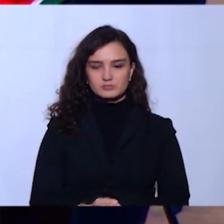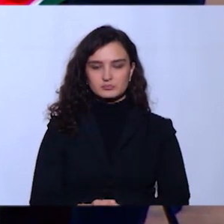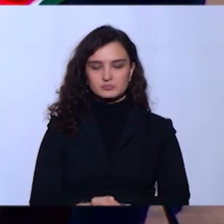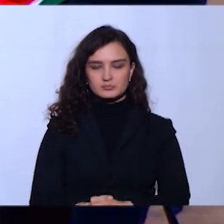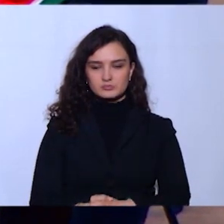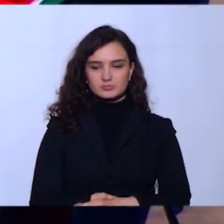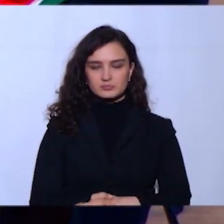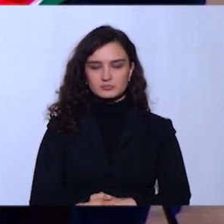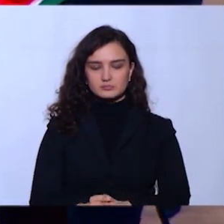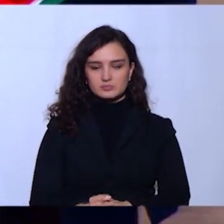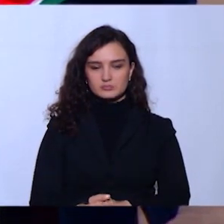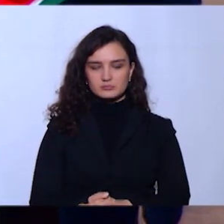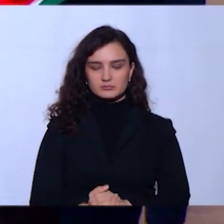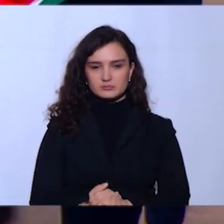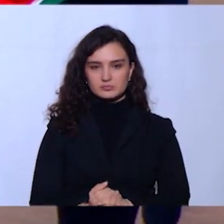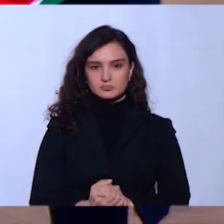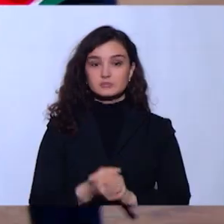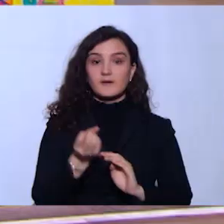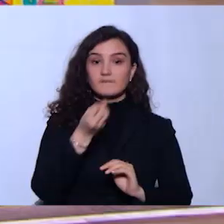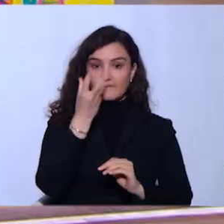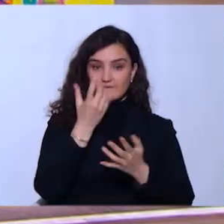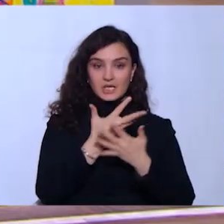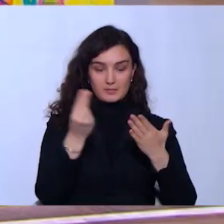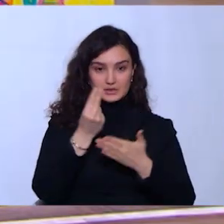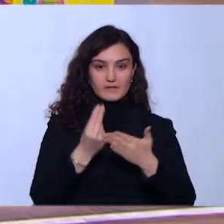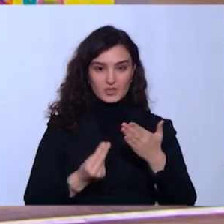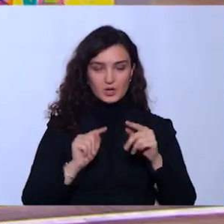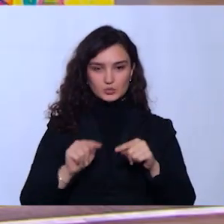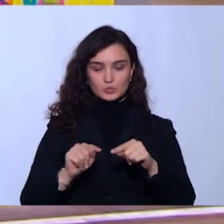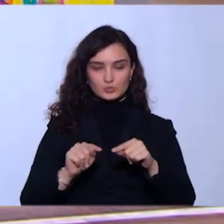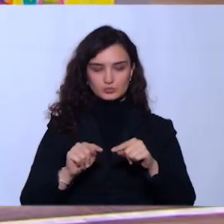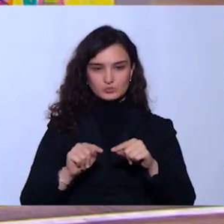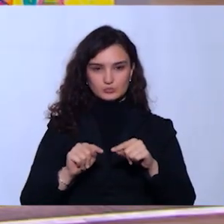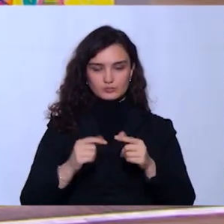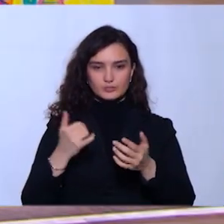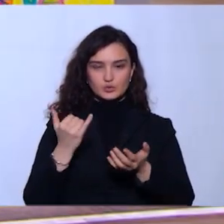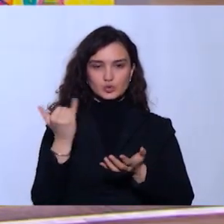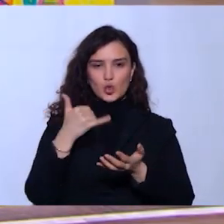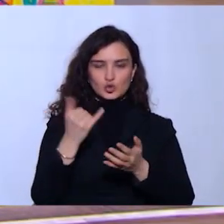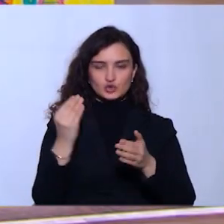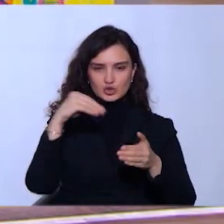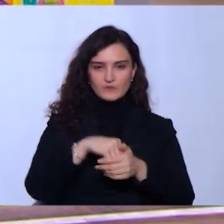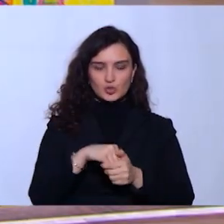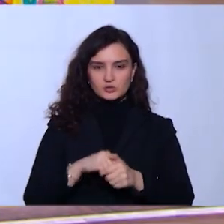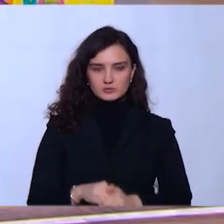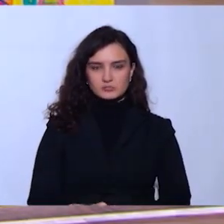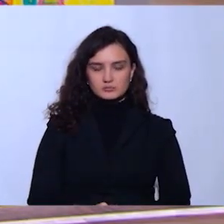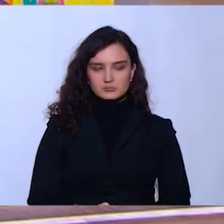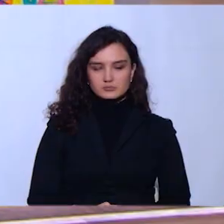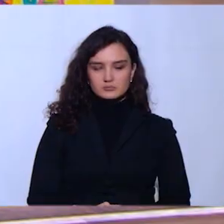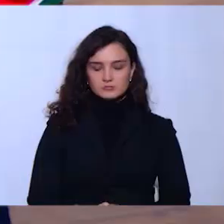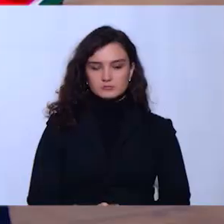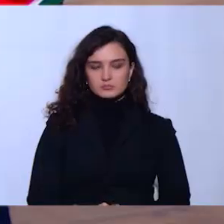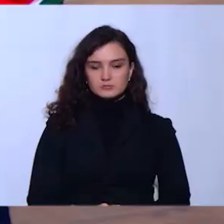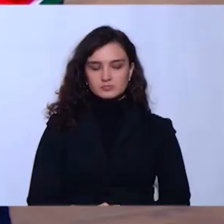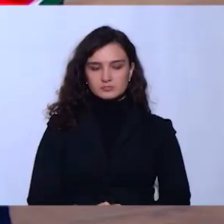ერთი წუთი დავხატოთ ყვავილები, რომელიც დოქში და ჩავდოთ.